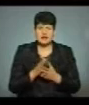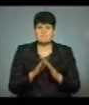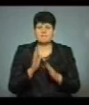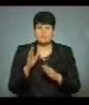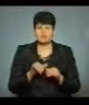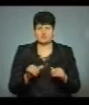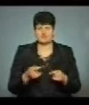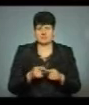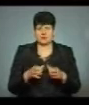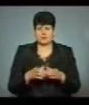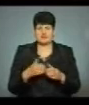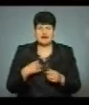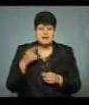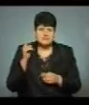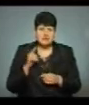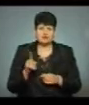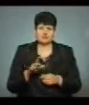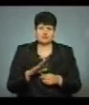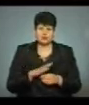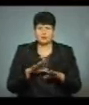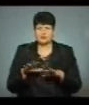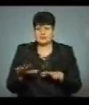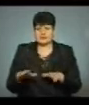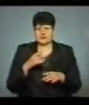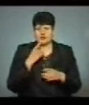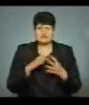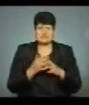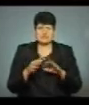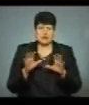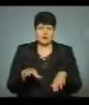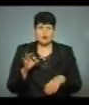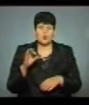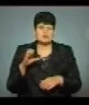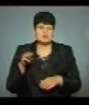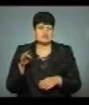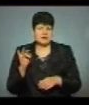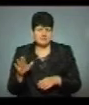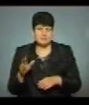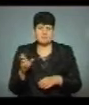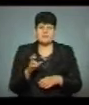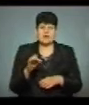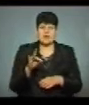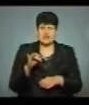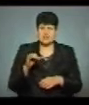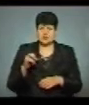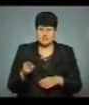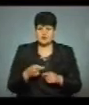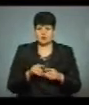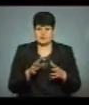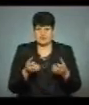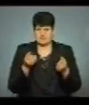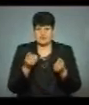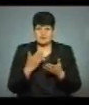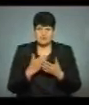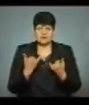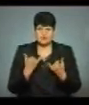громади. Я знаю, що були позиції, які висловлювали сільські голови і Острова, і Березовиці на цю підтримку. Я сьогодні мав розмову з